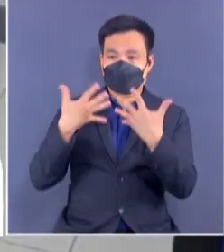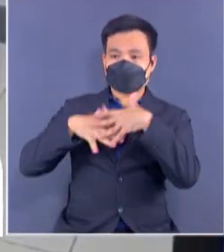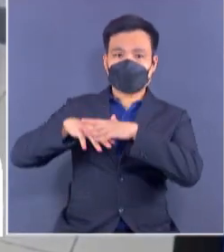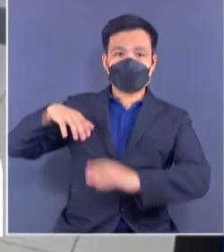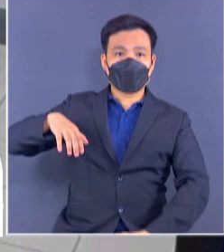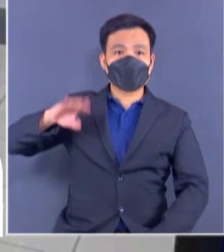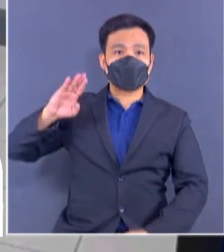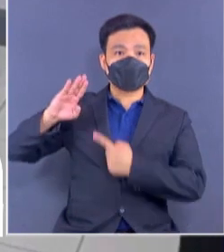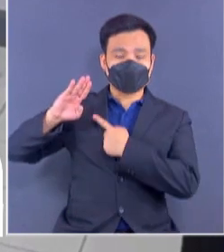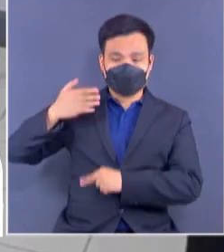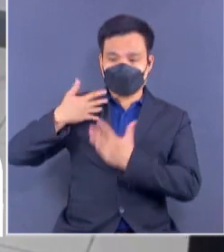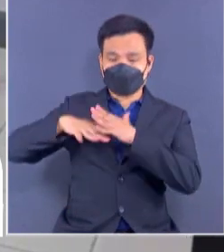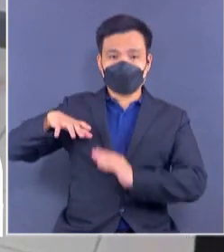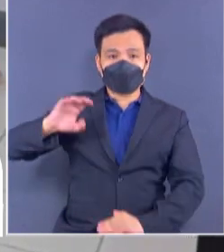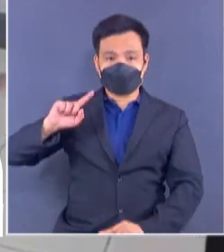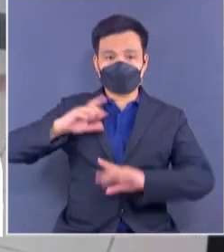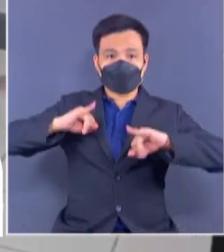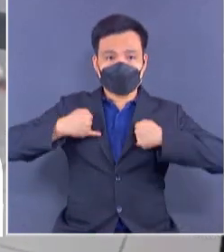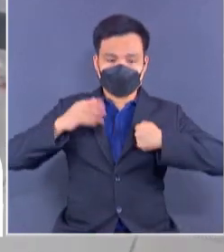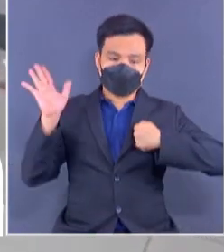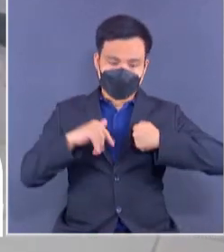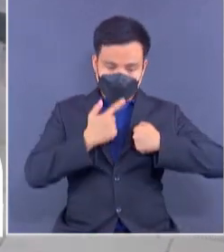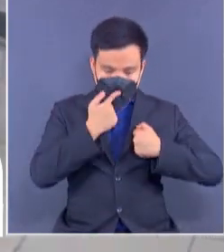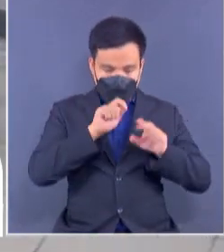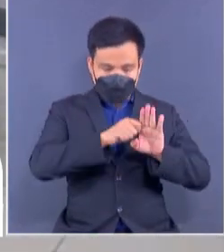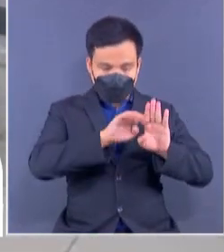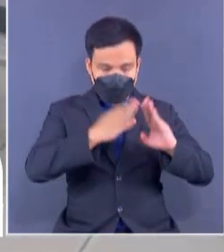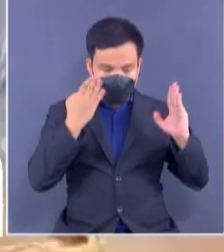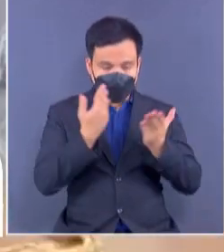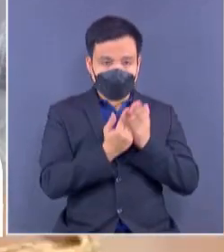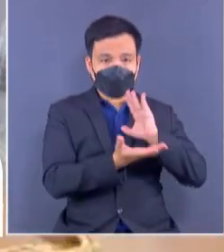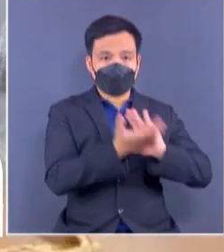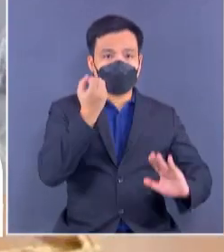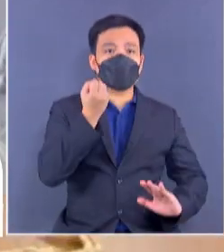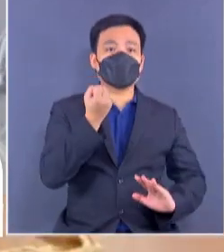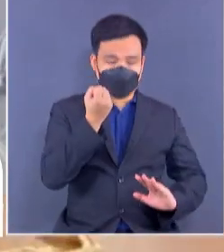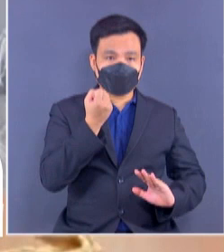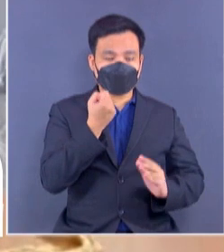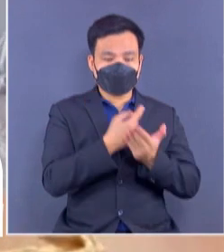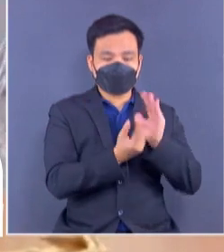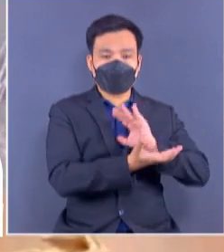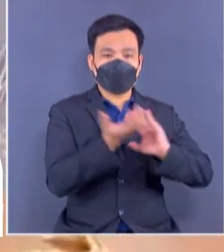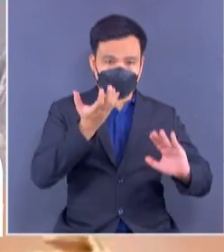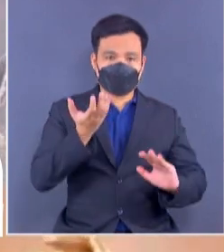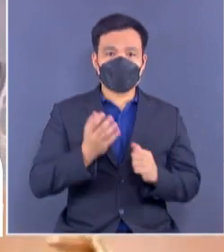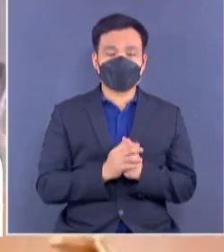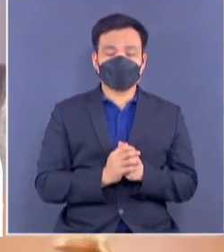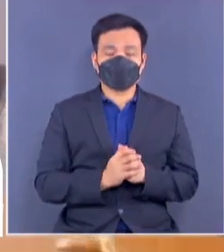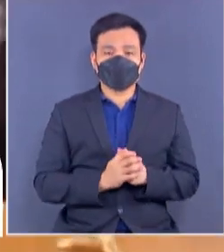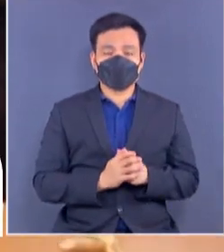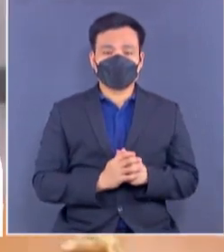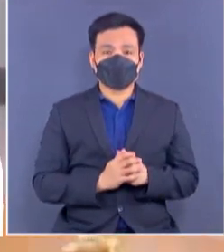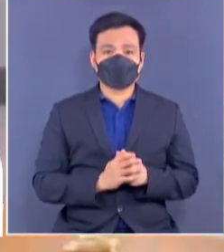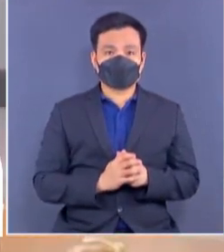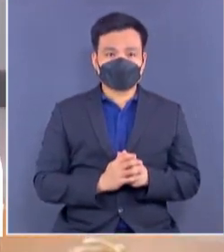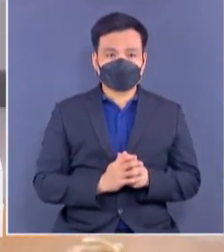ษัทต้นสังกัดของรถที่เกิดเหตุเนี่ยนะครับให้มาเปิดตู้นิรภัยเพื่อรับเงินทั้งหมดในตู้เนี่ยกลับไปส่วนศ